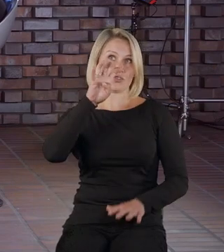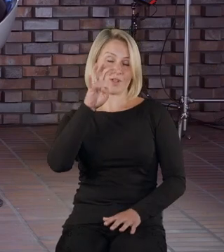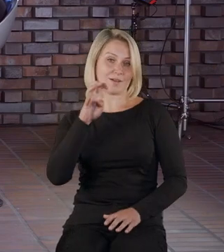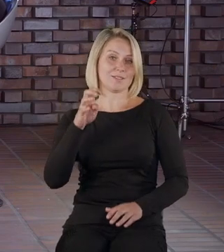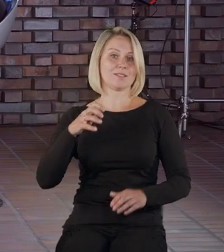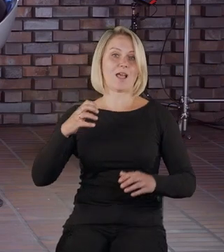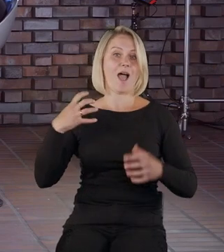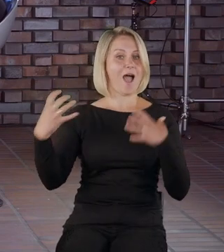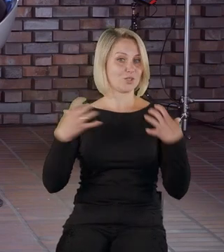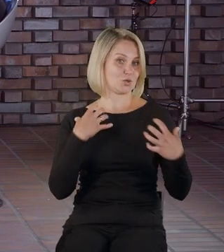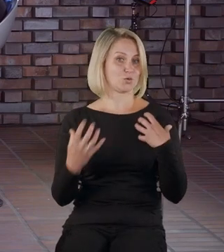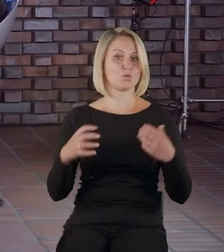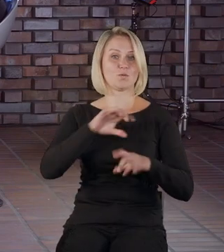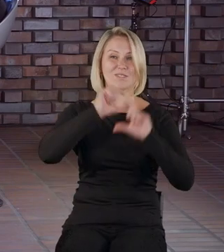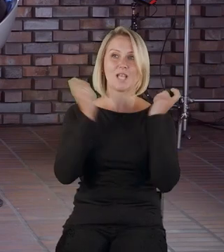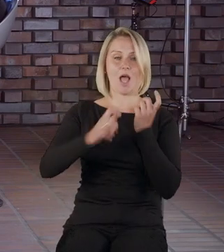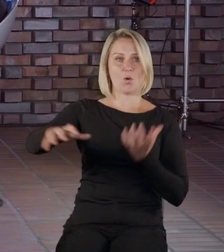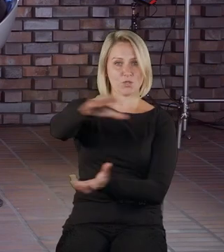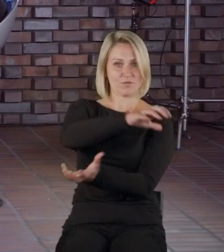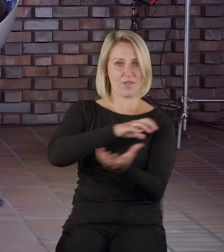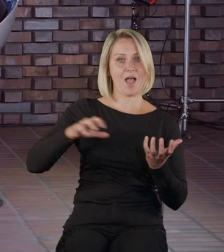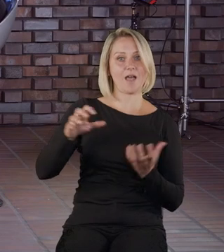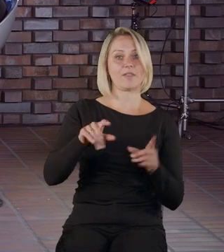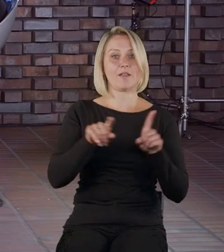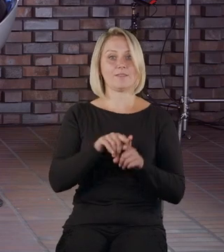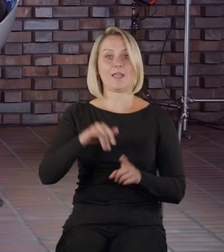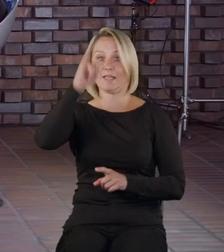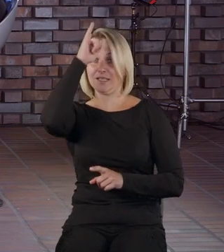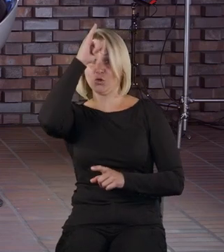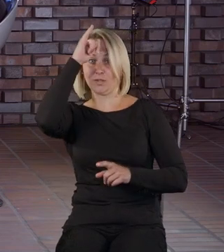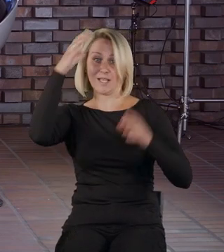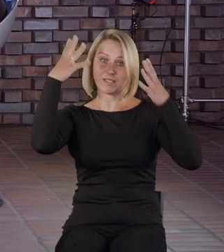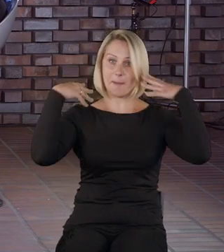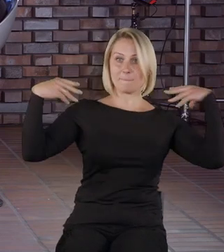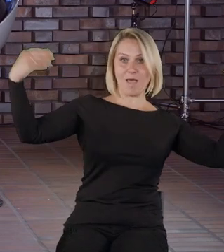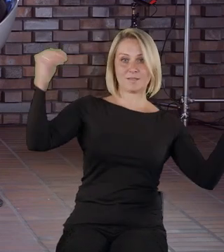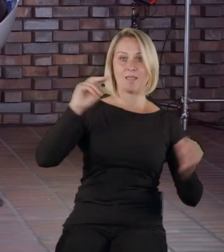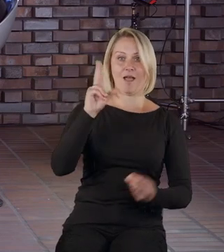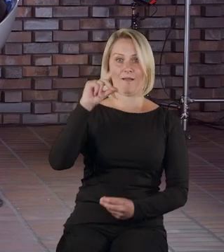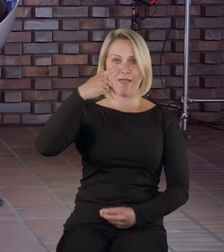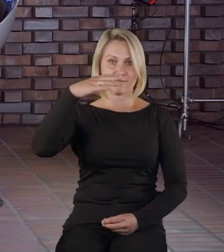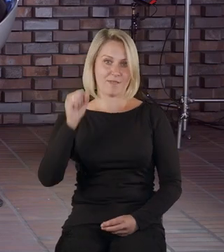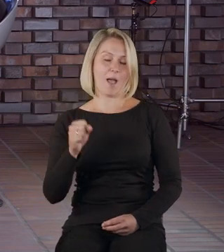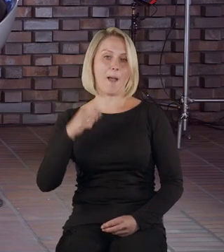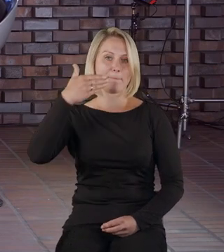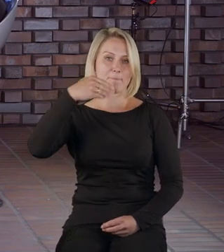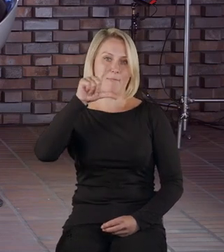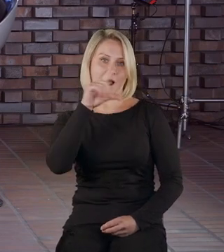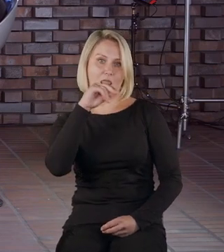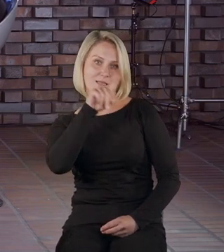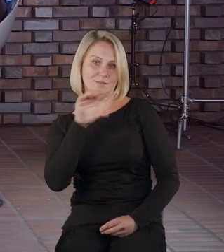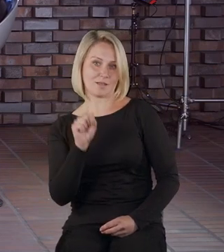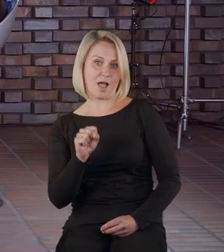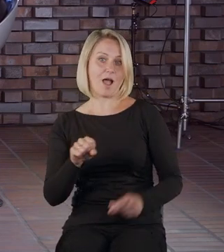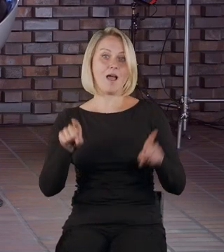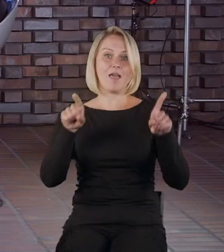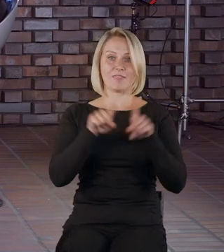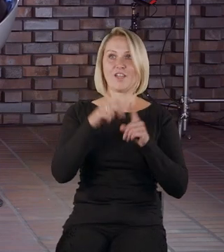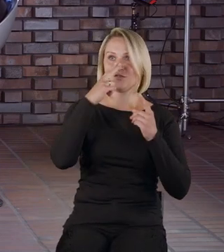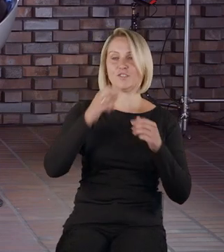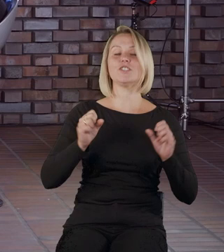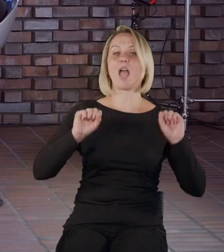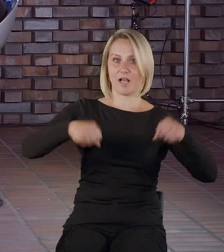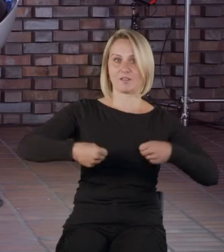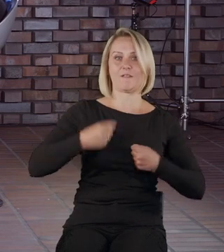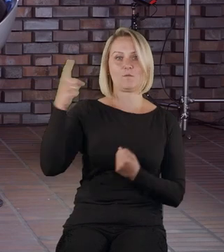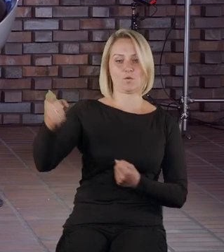artystów z całego świata, w tym m.in. z Indonezji, Meksyku, Kenii i Malezji. Festiwal to także aktywność na ulicach naszych miast.